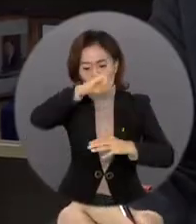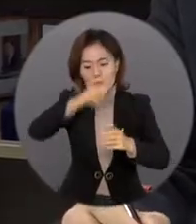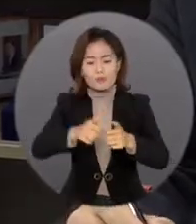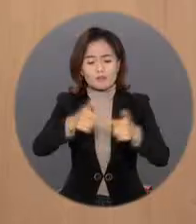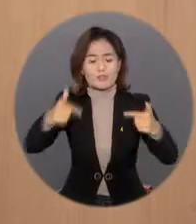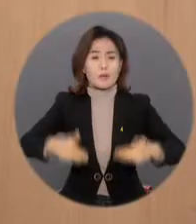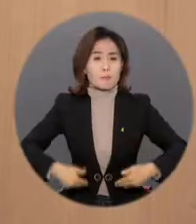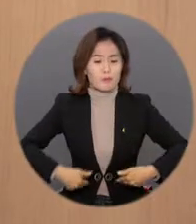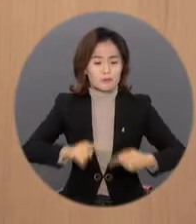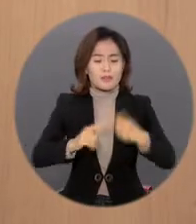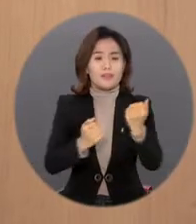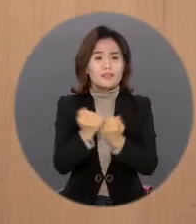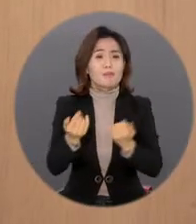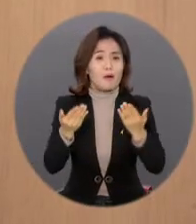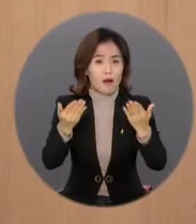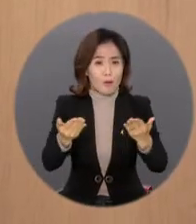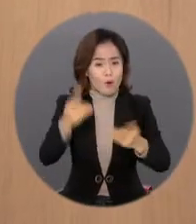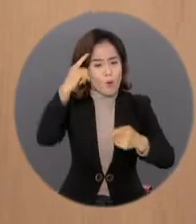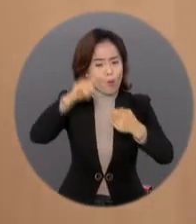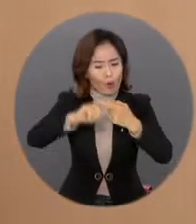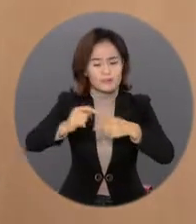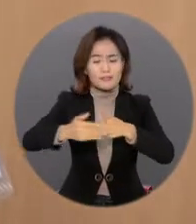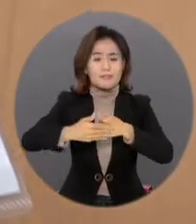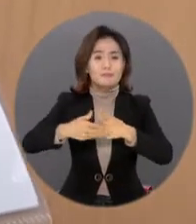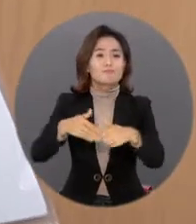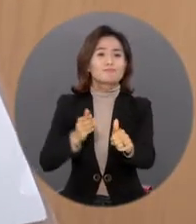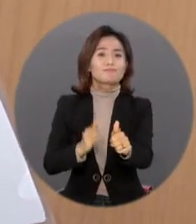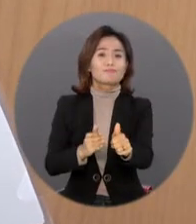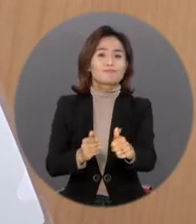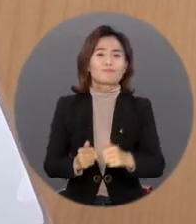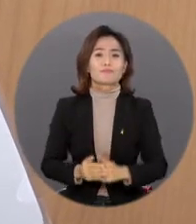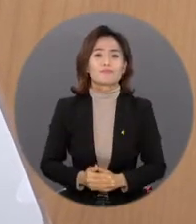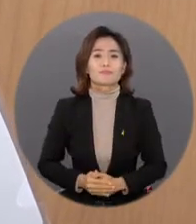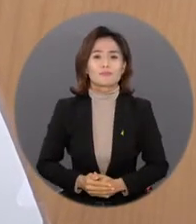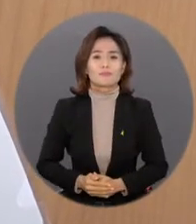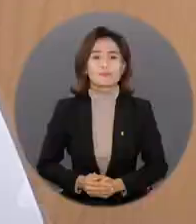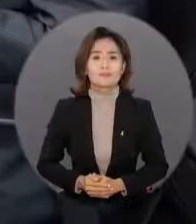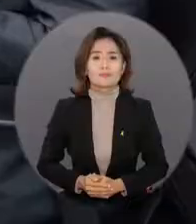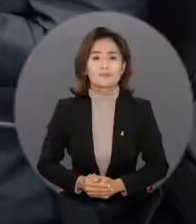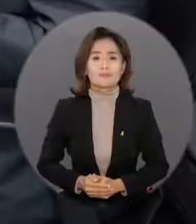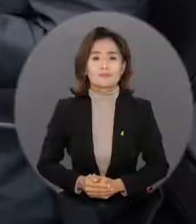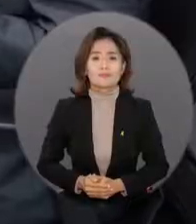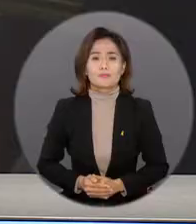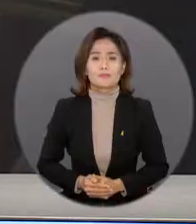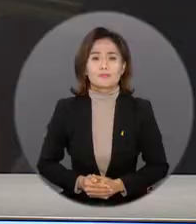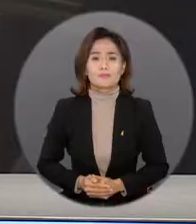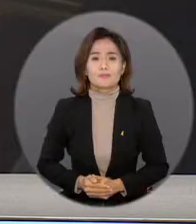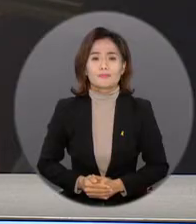증액의 필요성을 설명하고 관심과 지원을 당부했습니다.